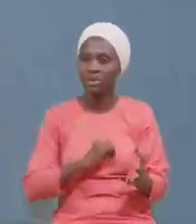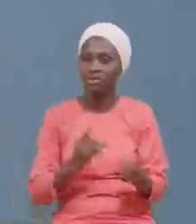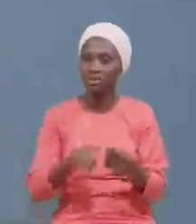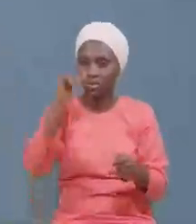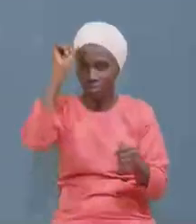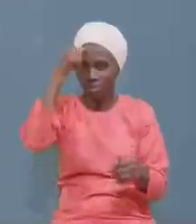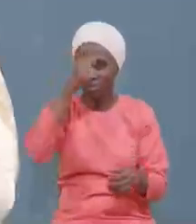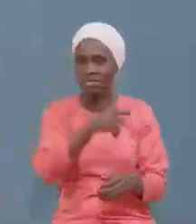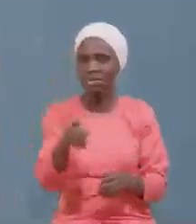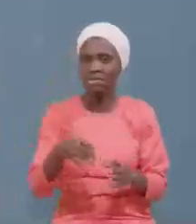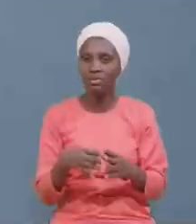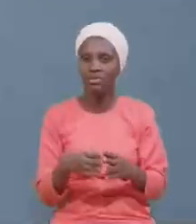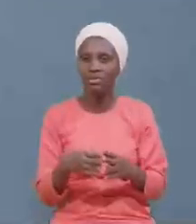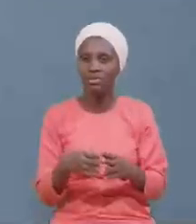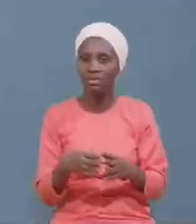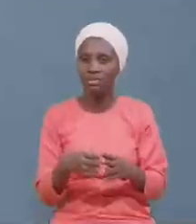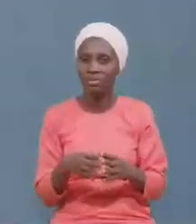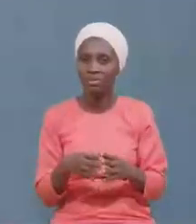rappeler